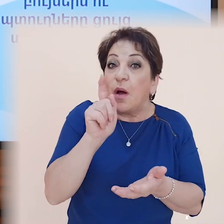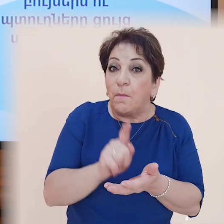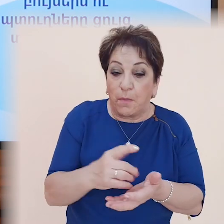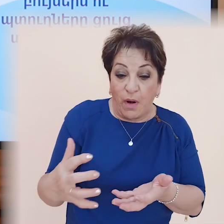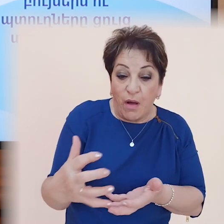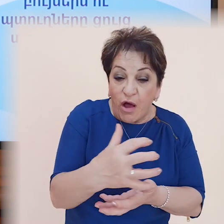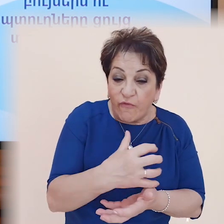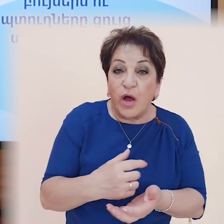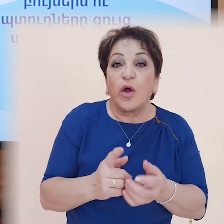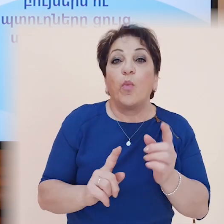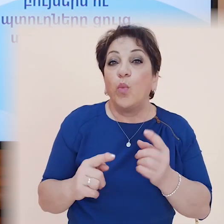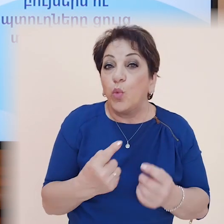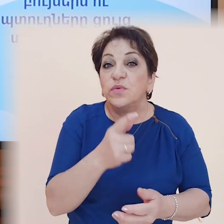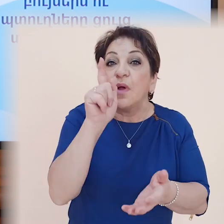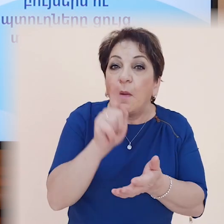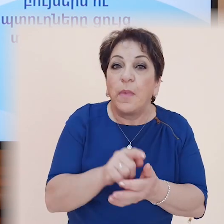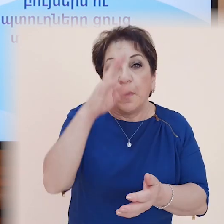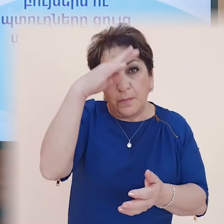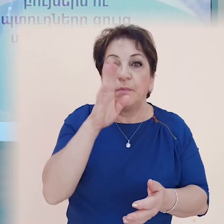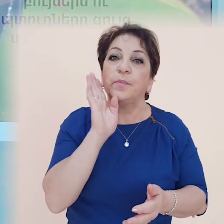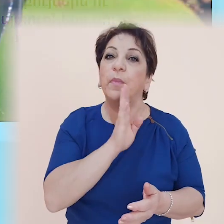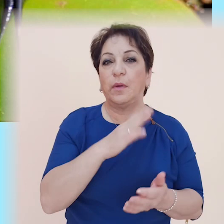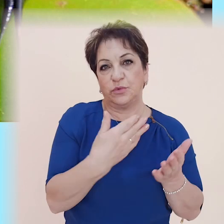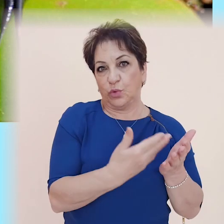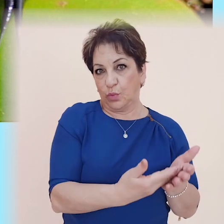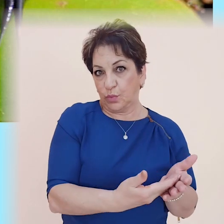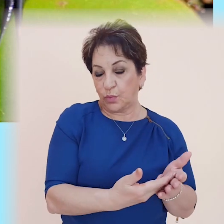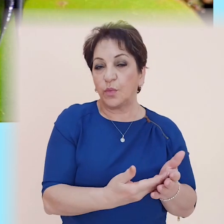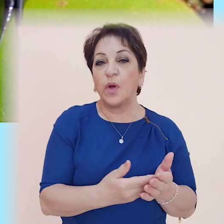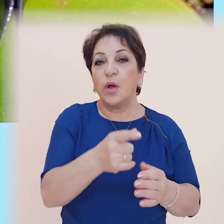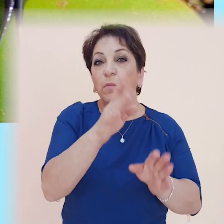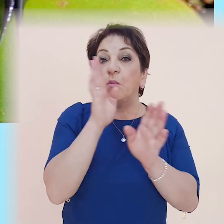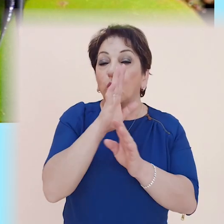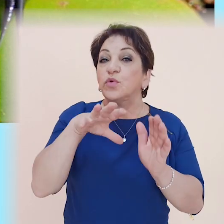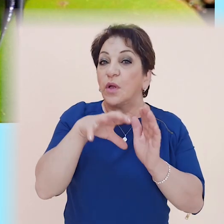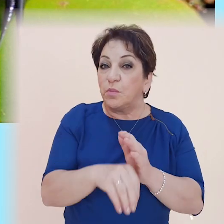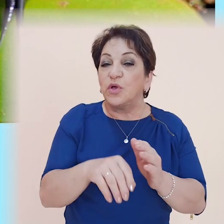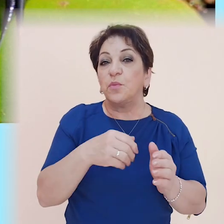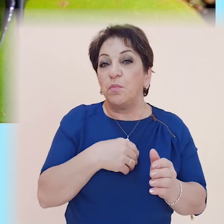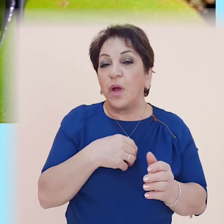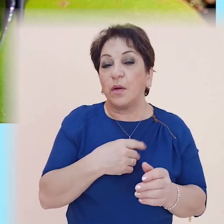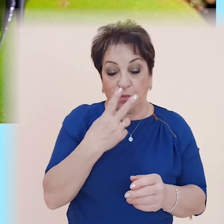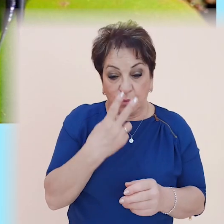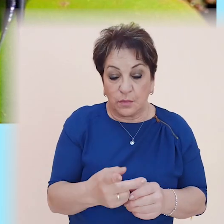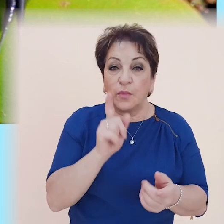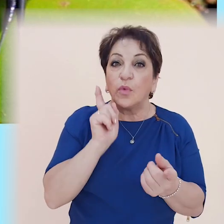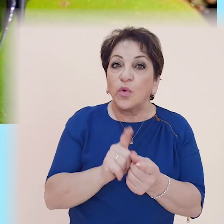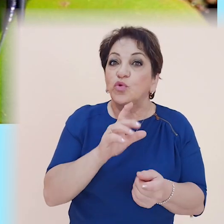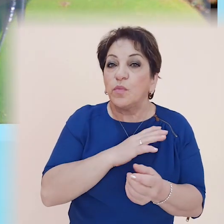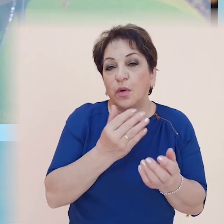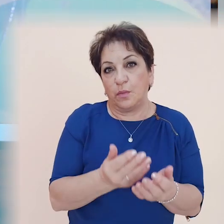հավակածը դբույսերն ու պտողները ծույց դուր ծնողներիտ։ բնության մեջ հանդիպում են նաև